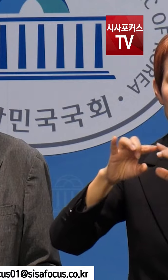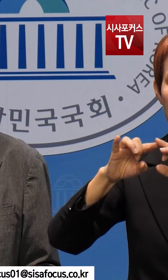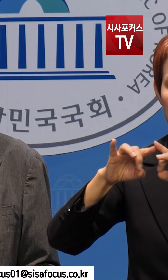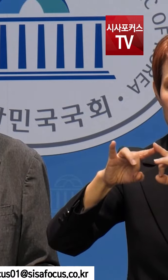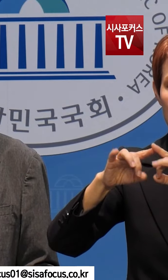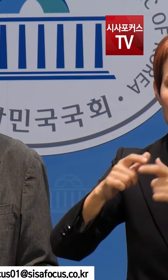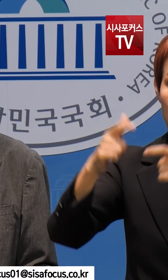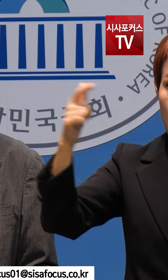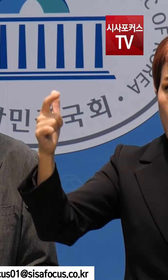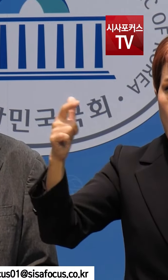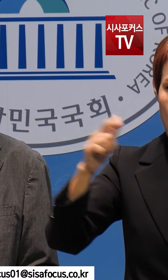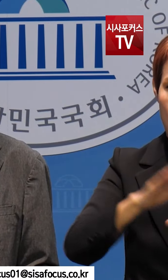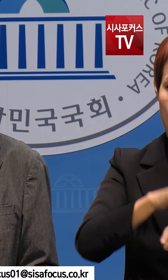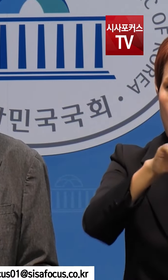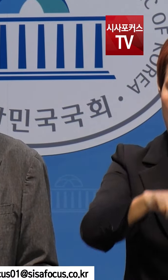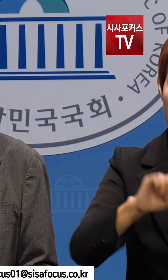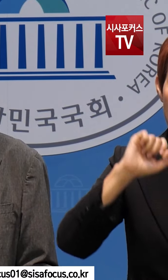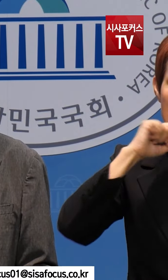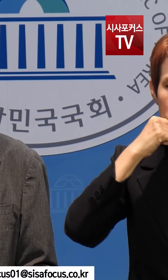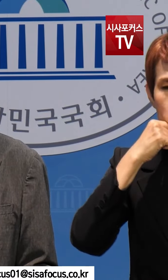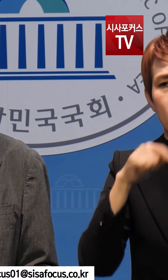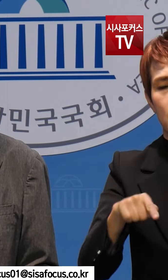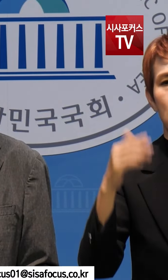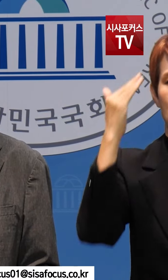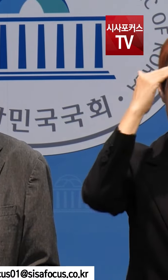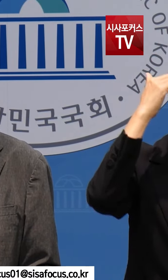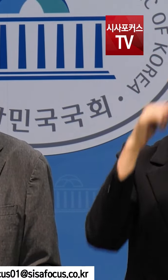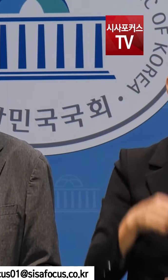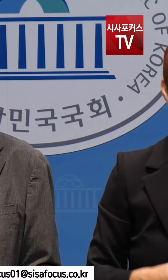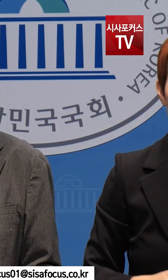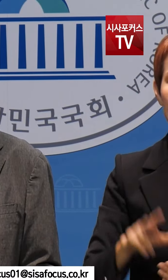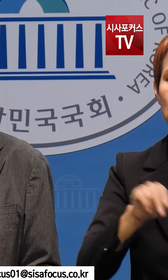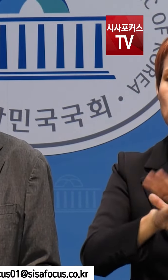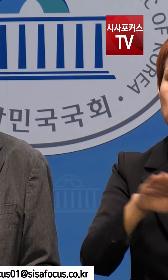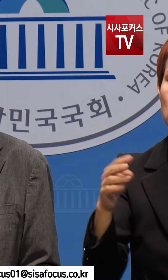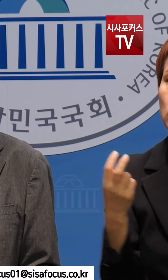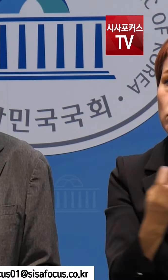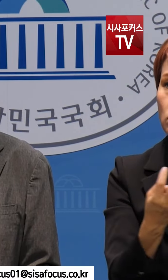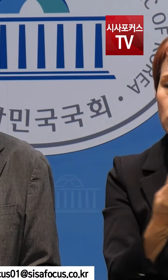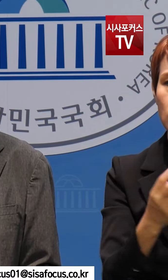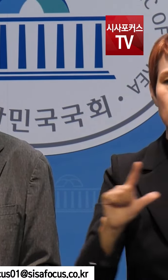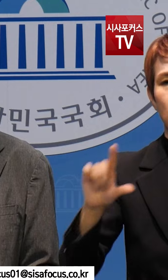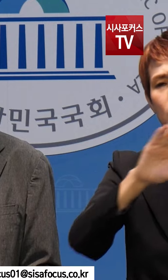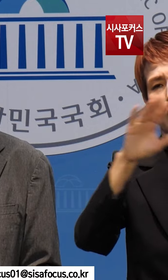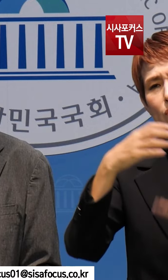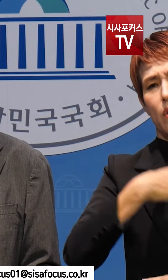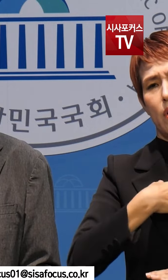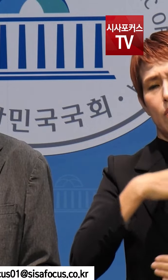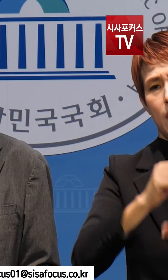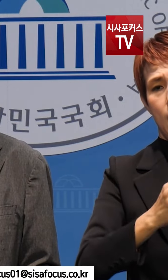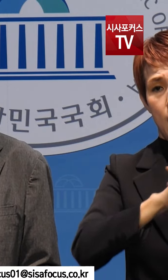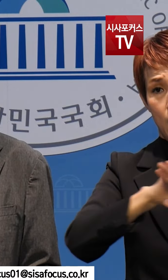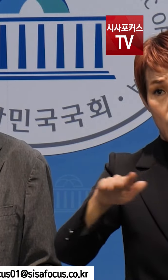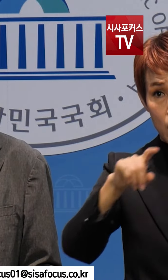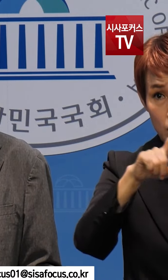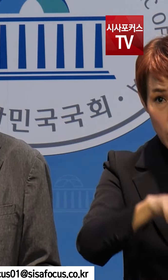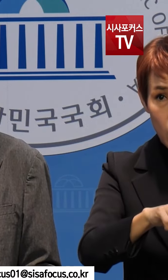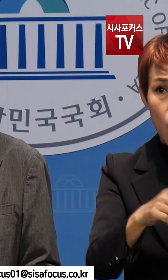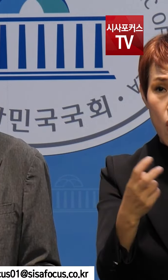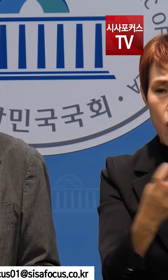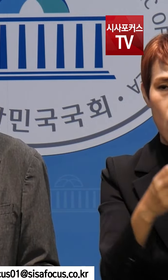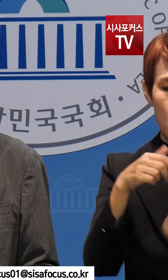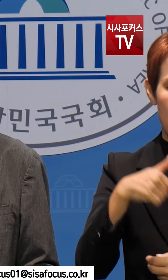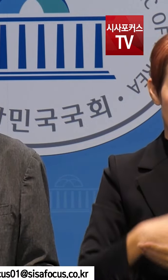실현을 불가능하게 할 것입니다이 문제를 해결하기 위해서는 기후위기 극복을 위한 재생에너지 개통